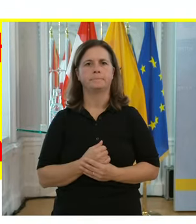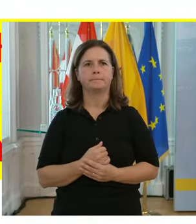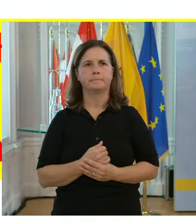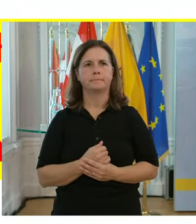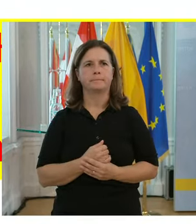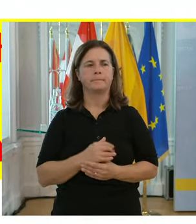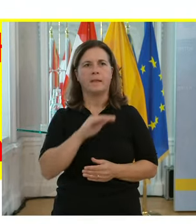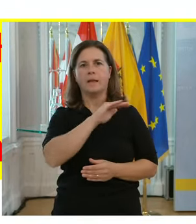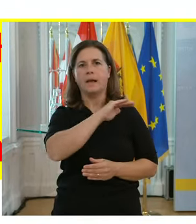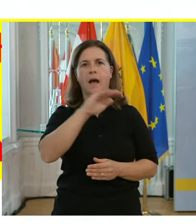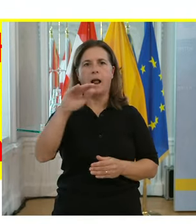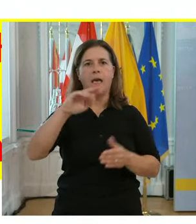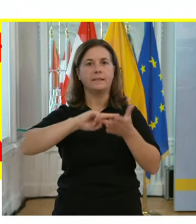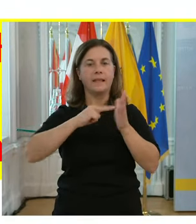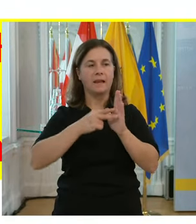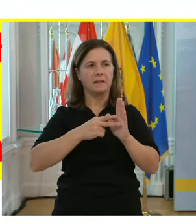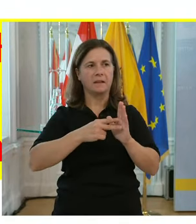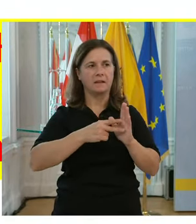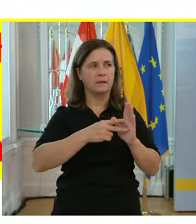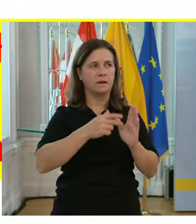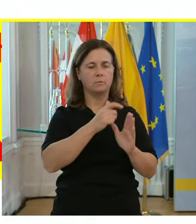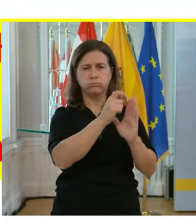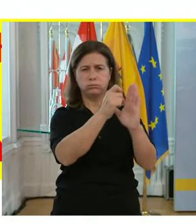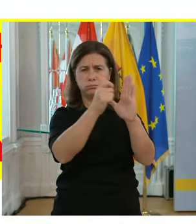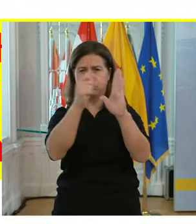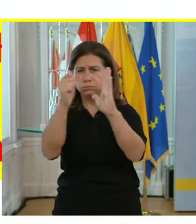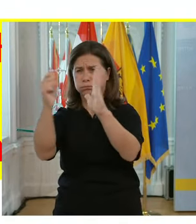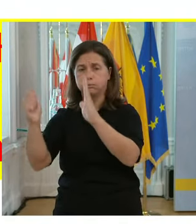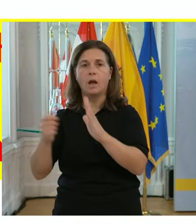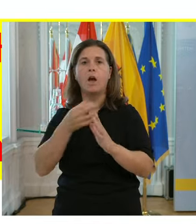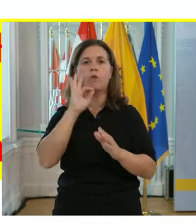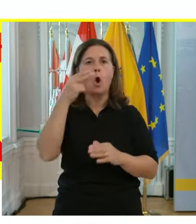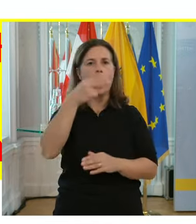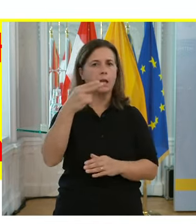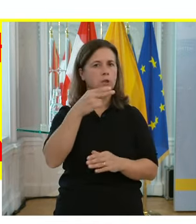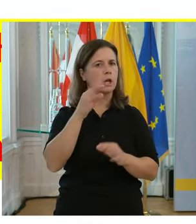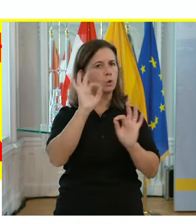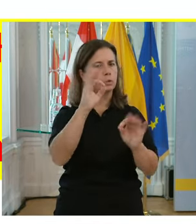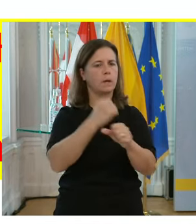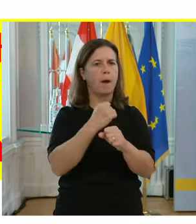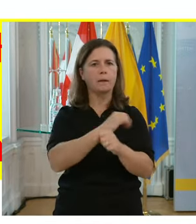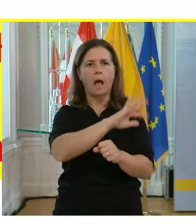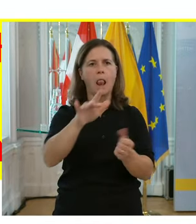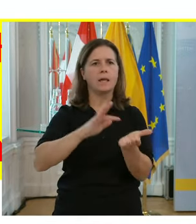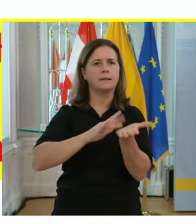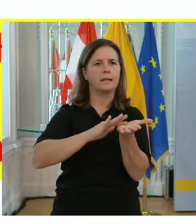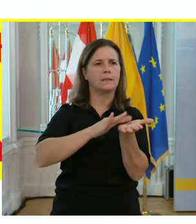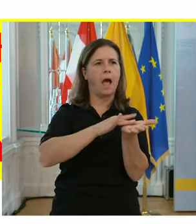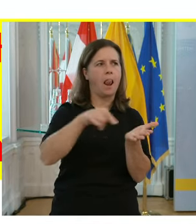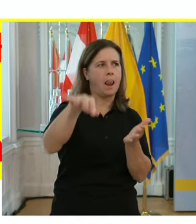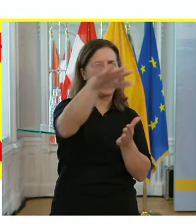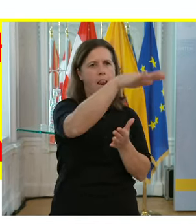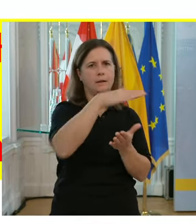alle Techniker, Finn. Frau Herrlitschka, gute Arbeit geleistet. Alle schon digital unterwegs hier.